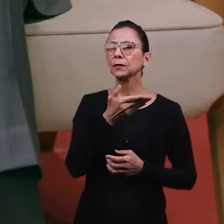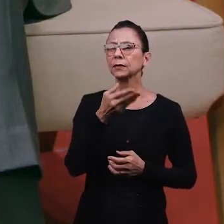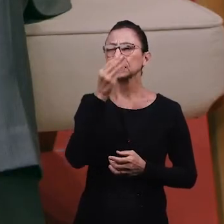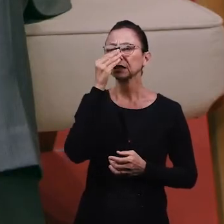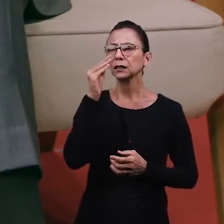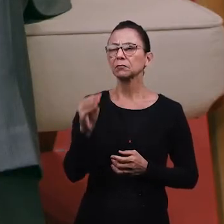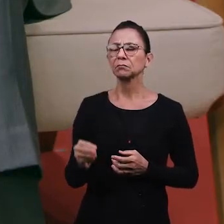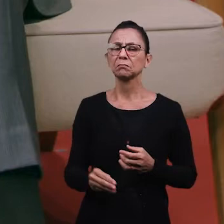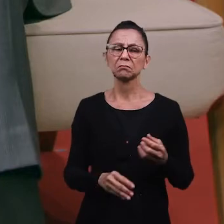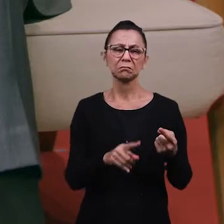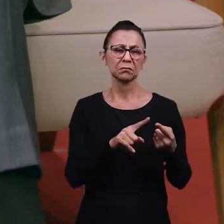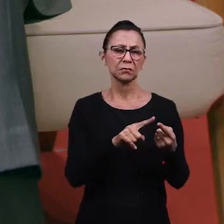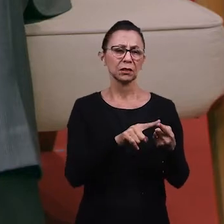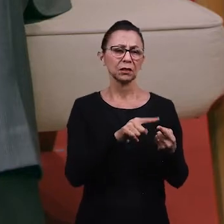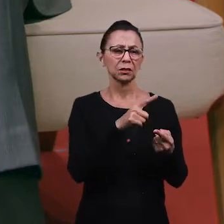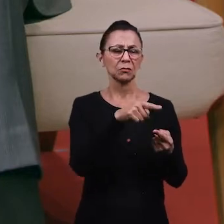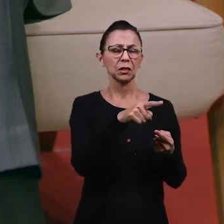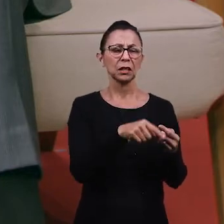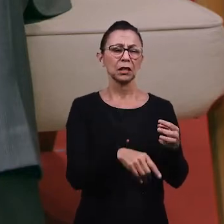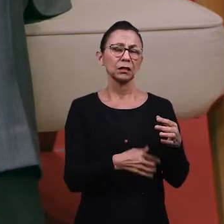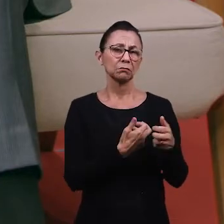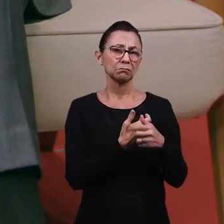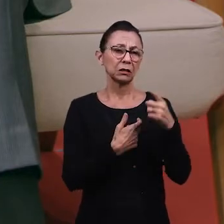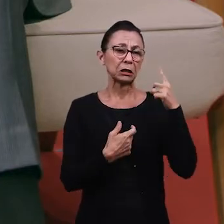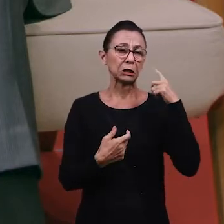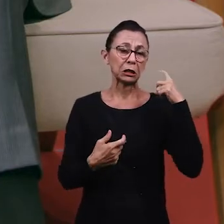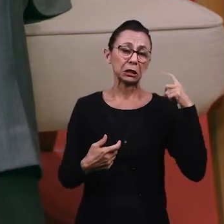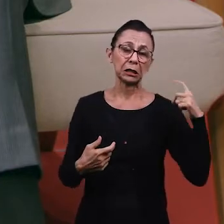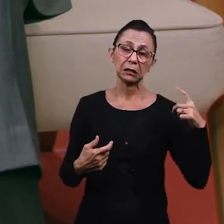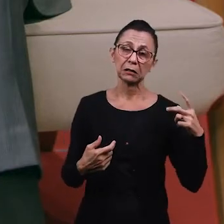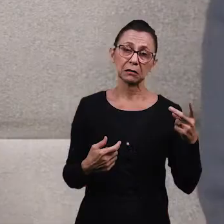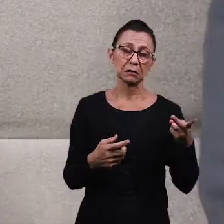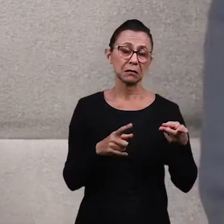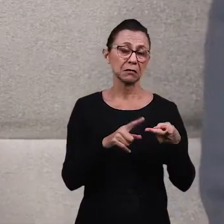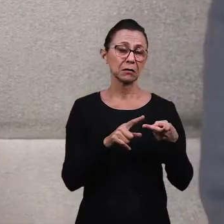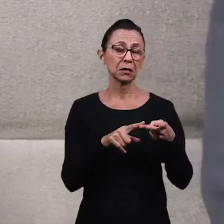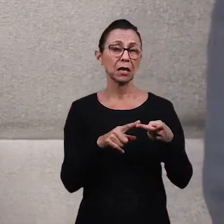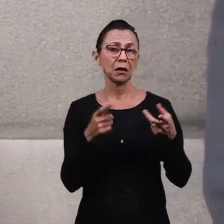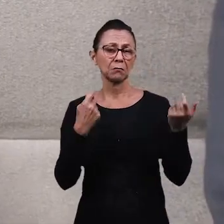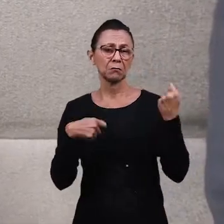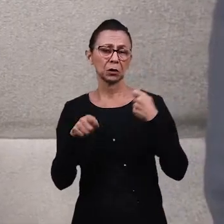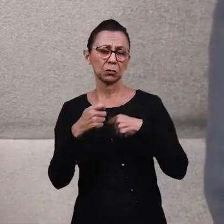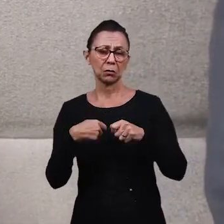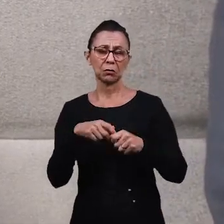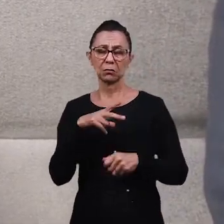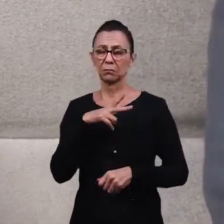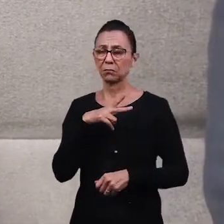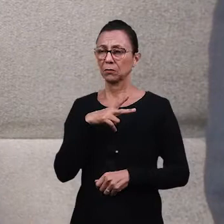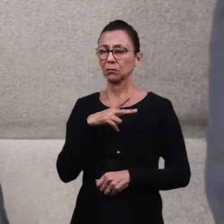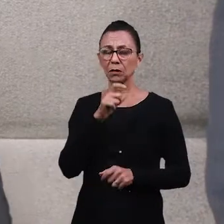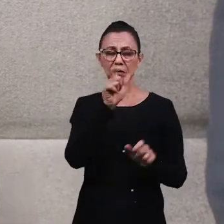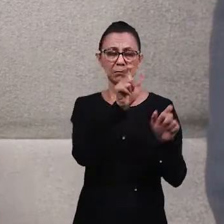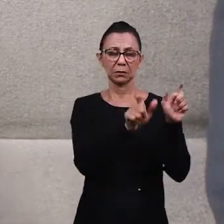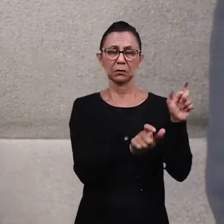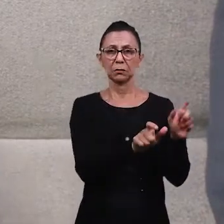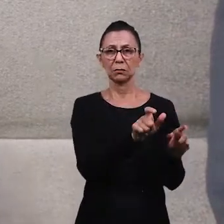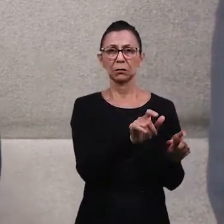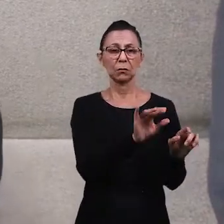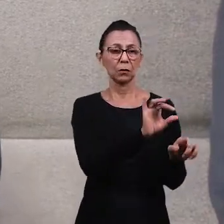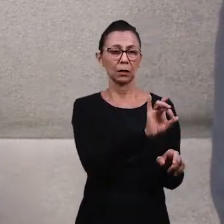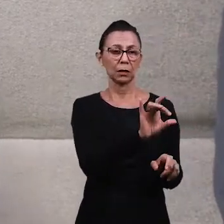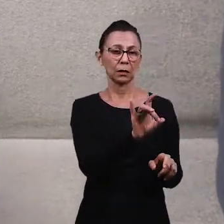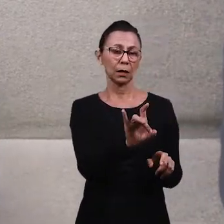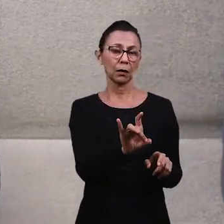ce deuxième moment ici? Donc, un est allé vers le champ de son intérêt, l'autre est allé vers ses